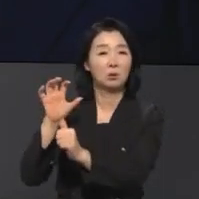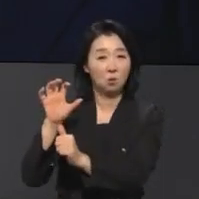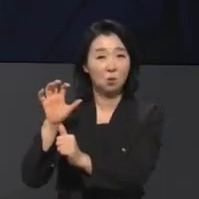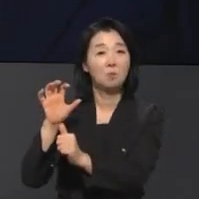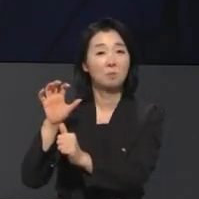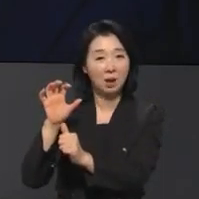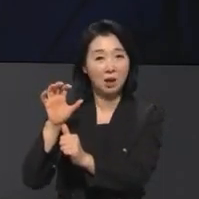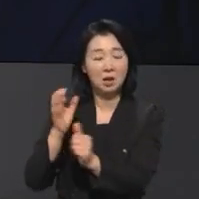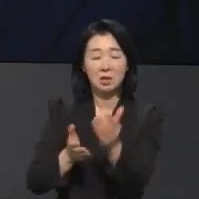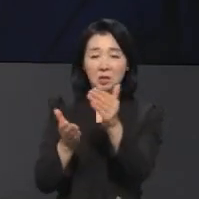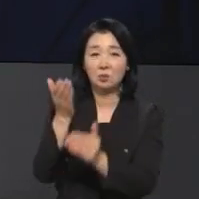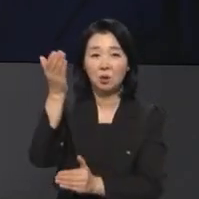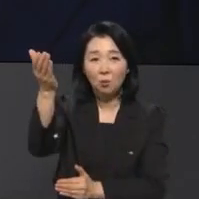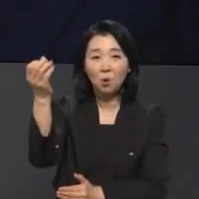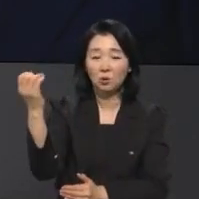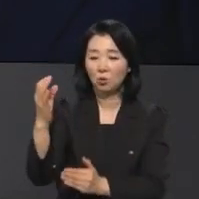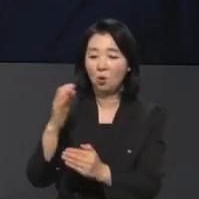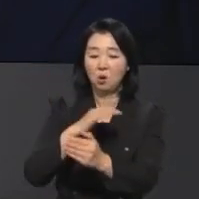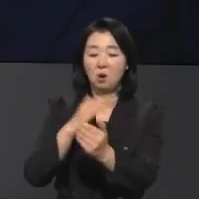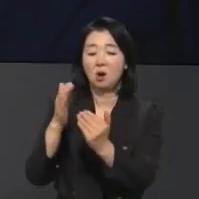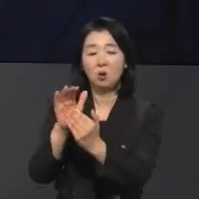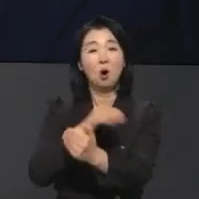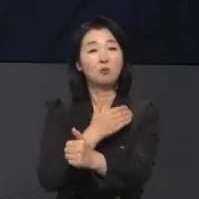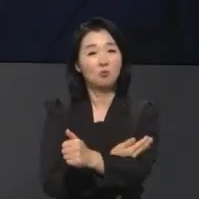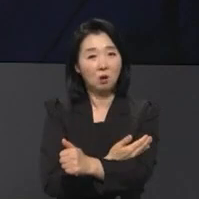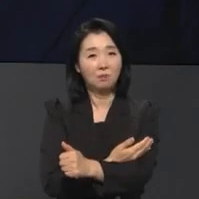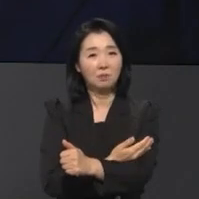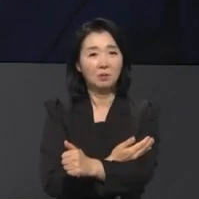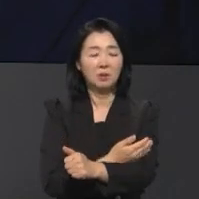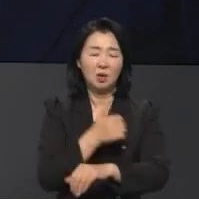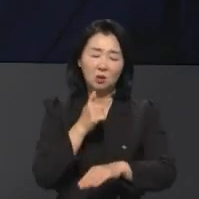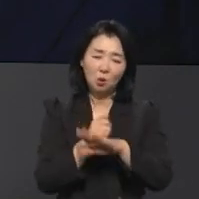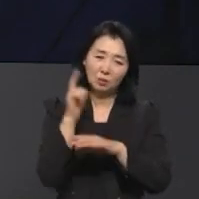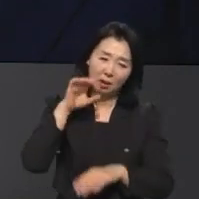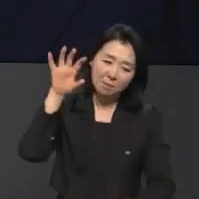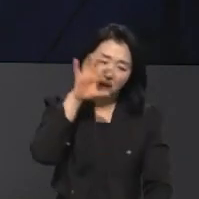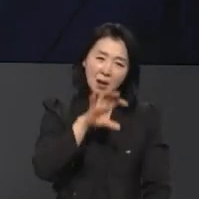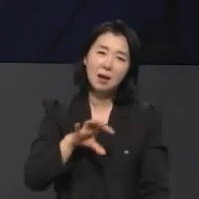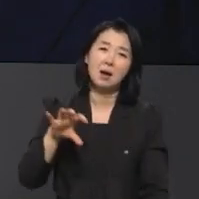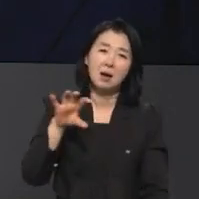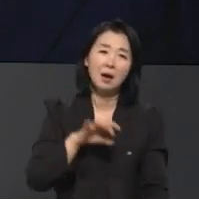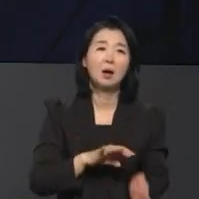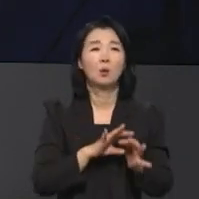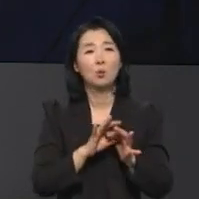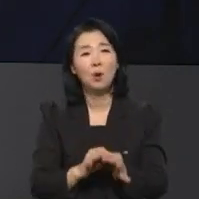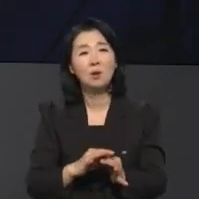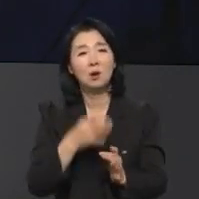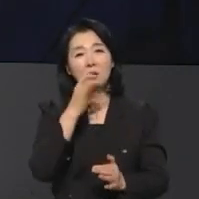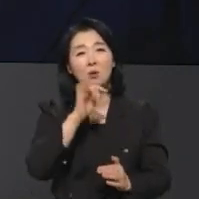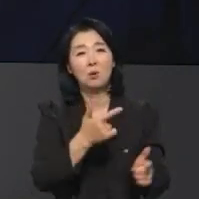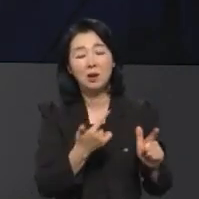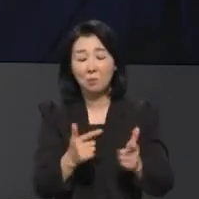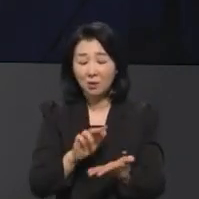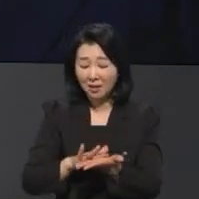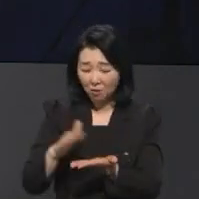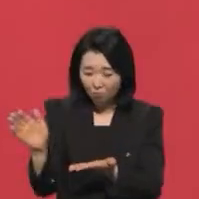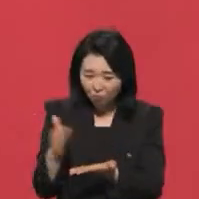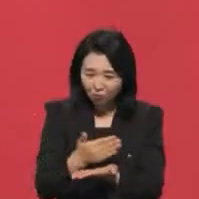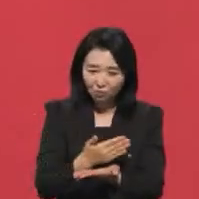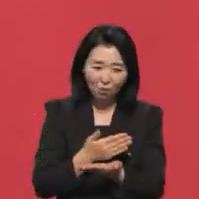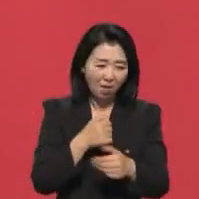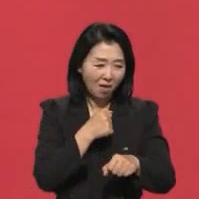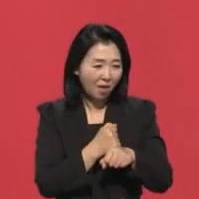대 거부권의 구도입니다. 이 악순환의 고리가 내일 양국관리법 개정안부터 시작될지에 관심이 쏠리는데요.